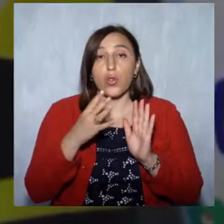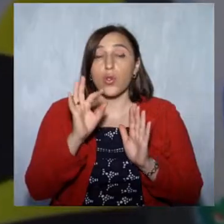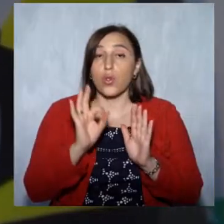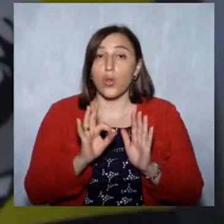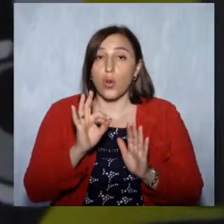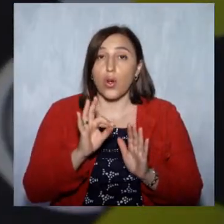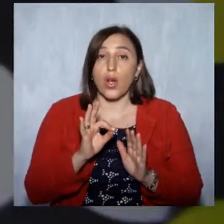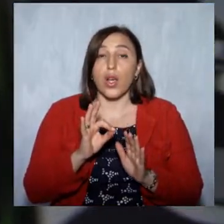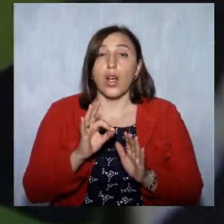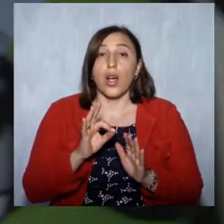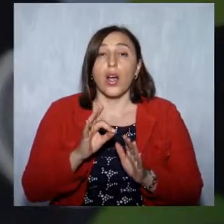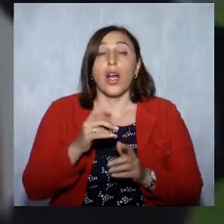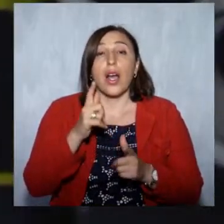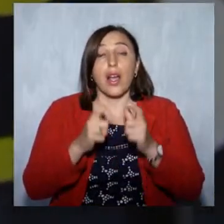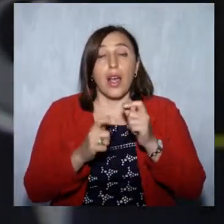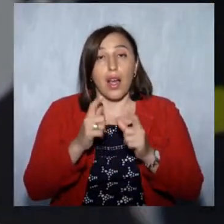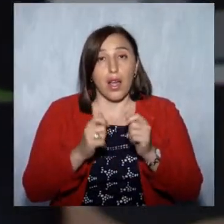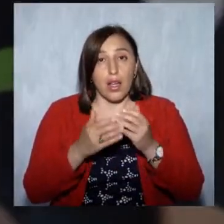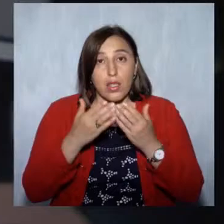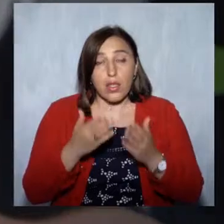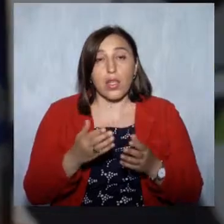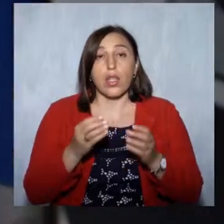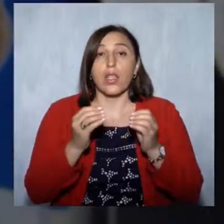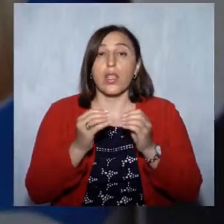39.4%-ով, պահածոյացված կաթը